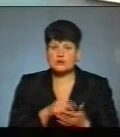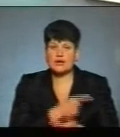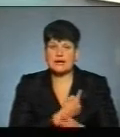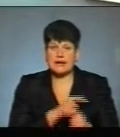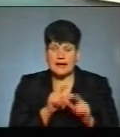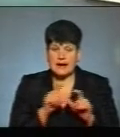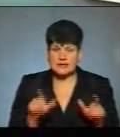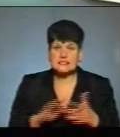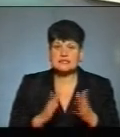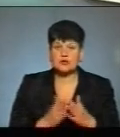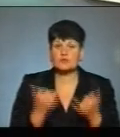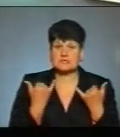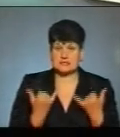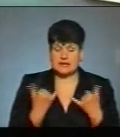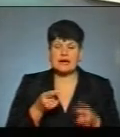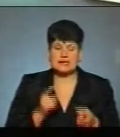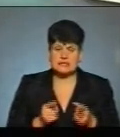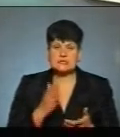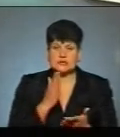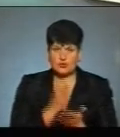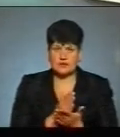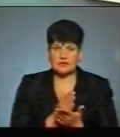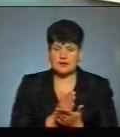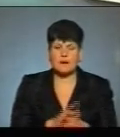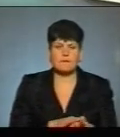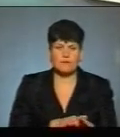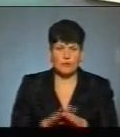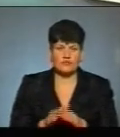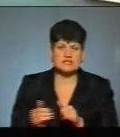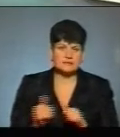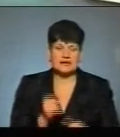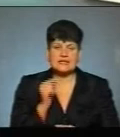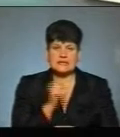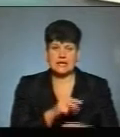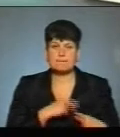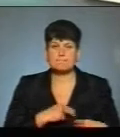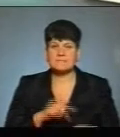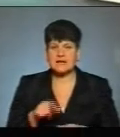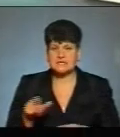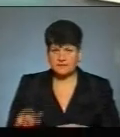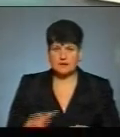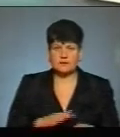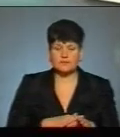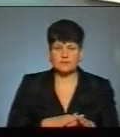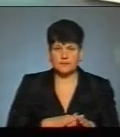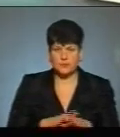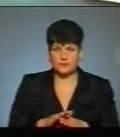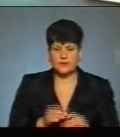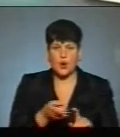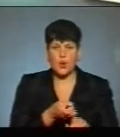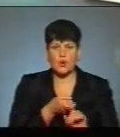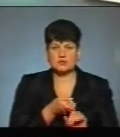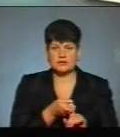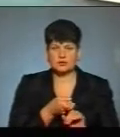станом на зараз дійсно є повноцінне забезпечення тих працівників, які безпосередньо